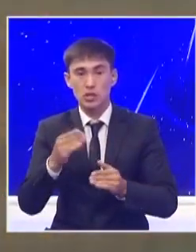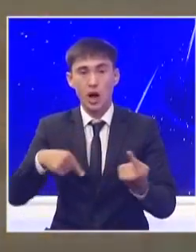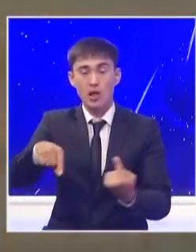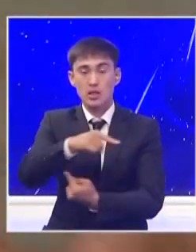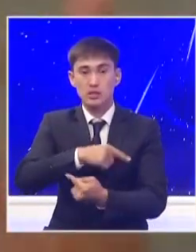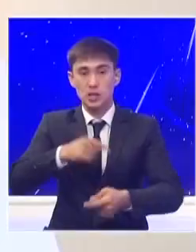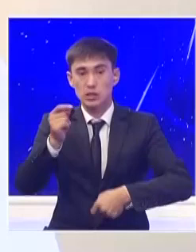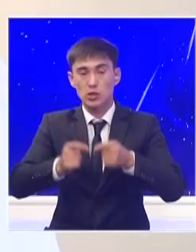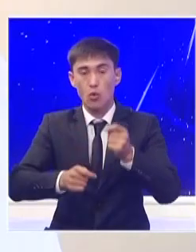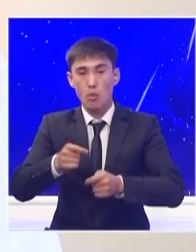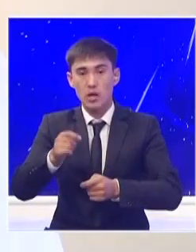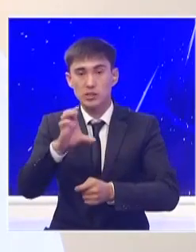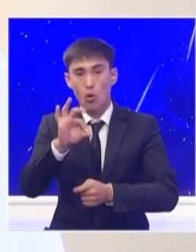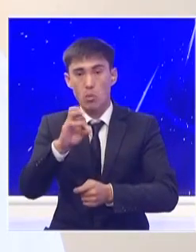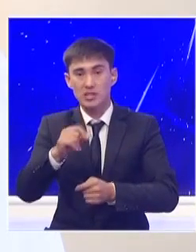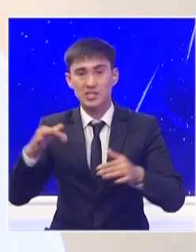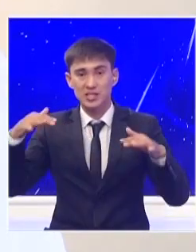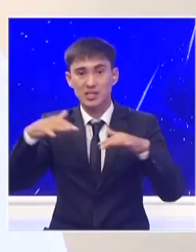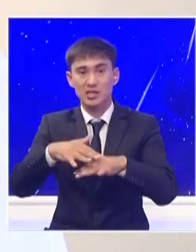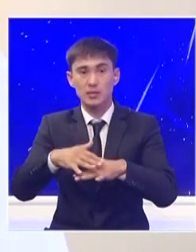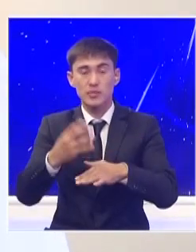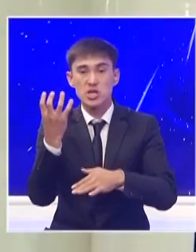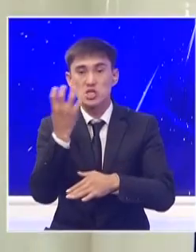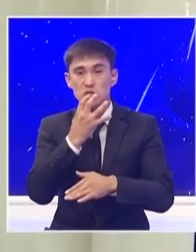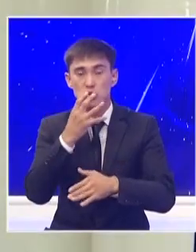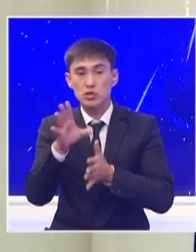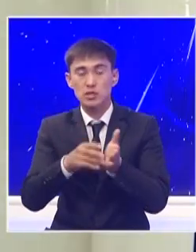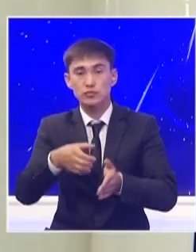айналасындағы саумал ішетіндер ертелеп келіп, жылы күйінде